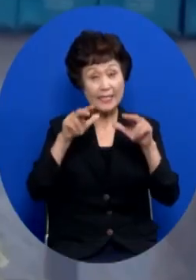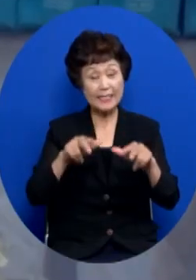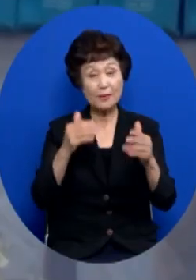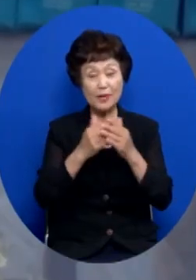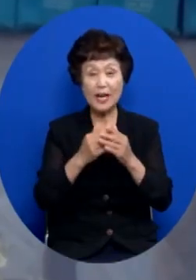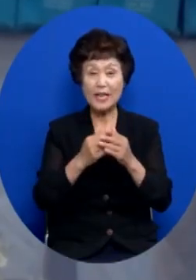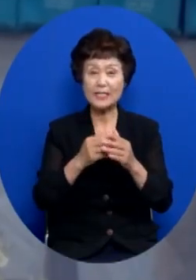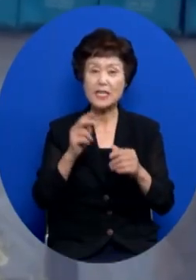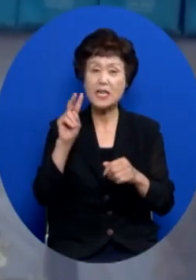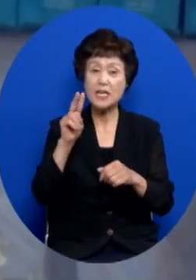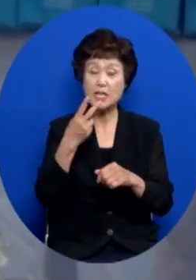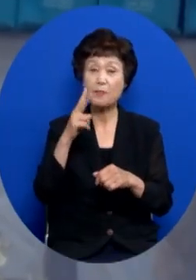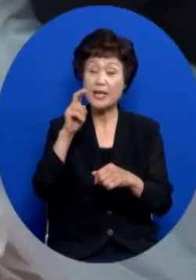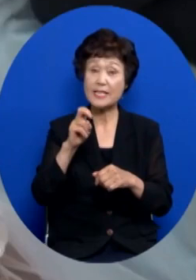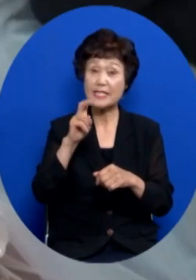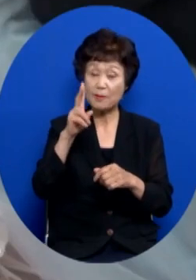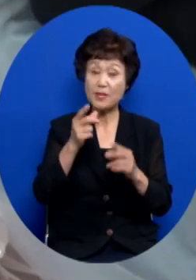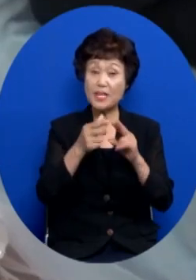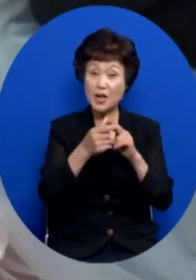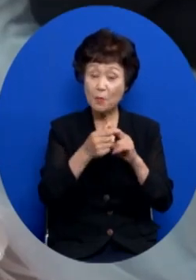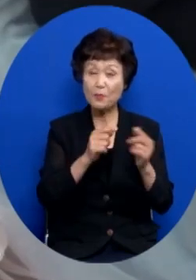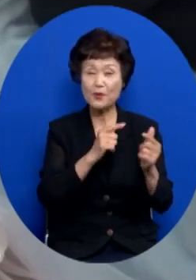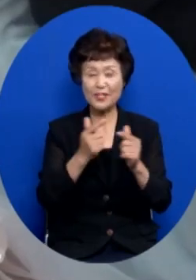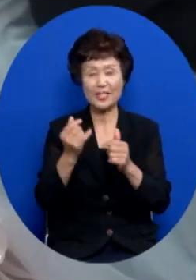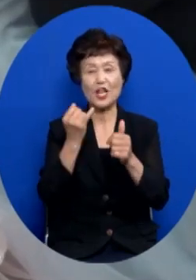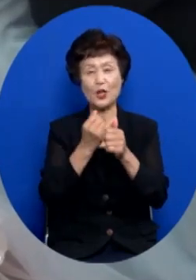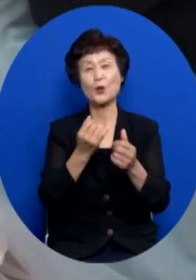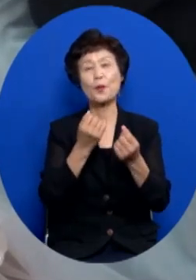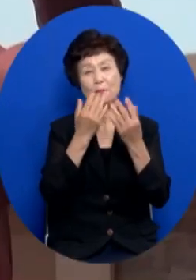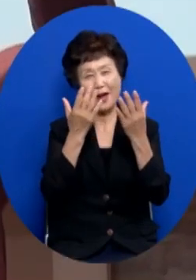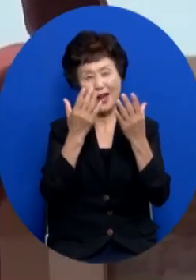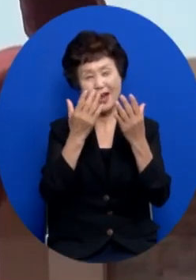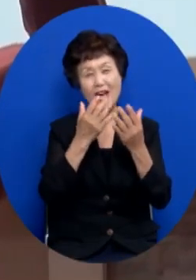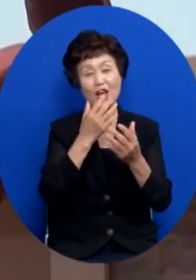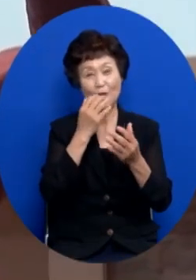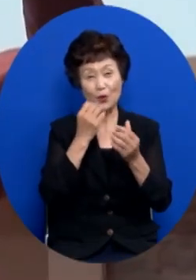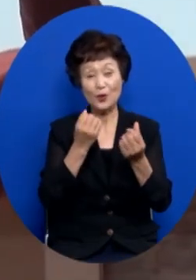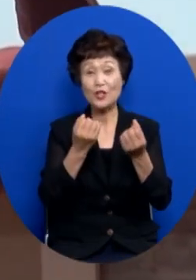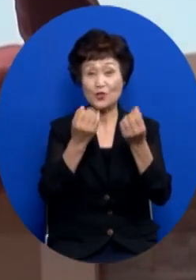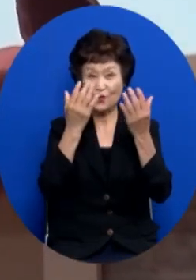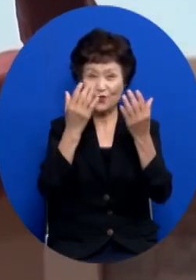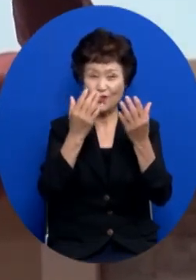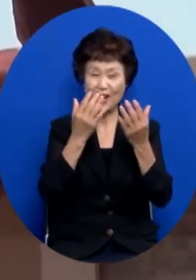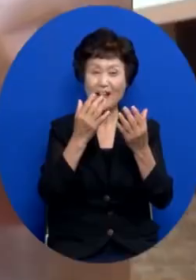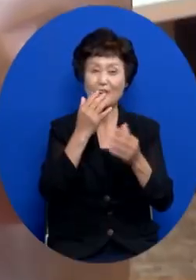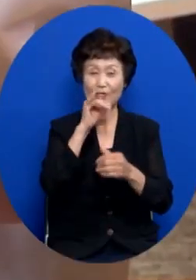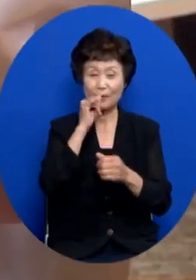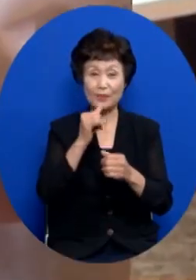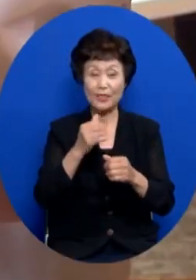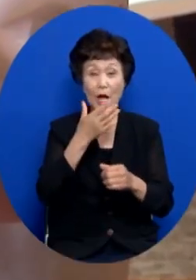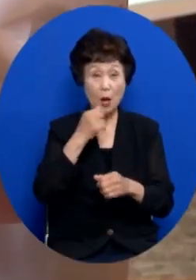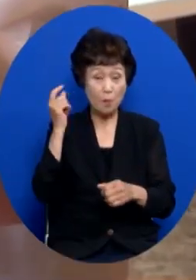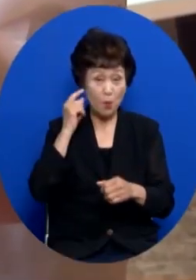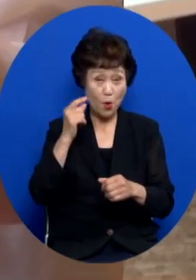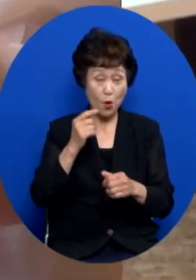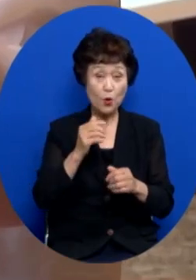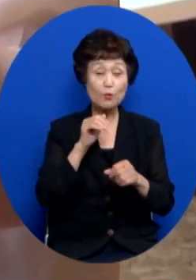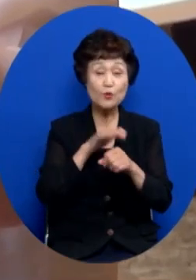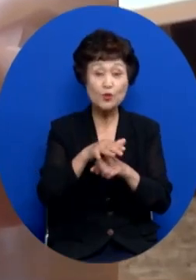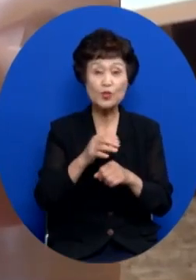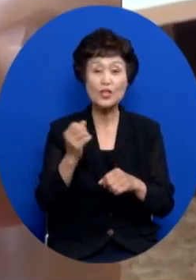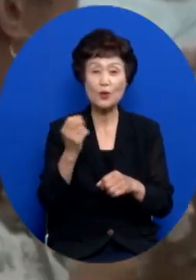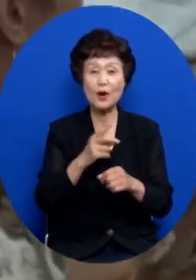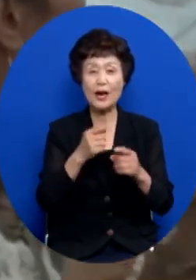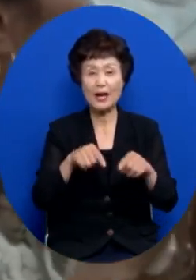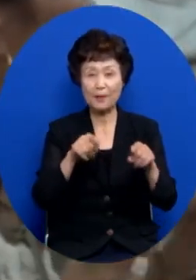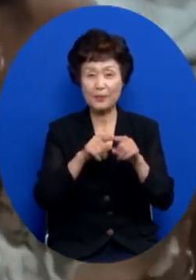총 220 이상의 커플들이 결혼을 할 수 있도록 섬김을 실천했습니다. 필리핀 복음주의협회와 필리핀 도덕성회복